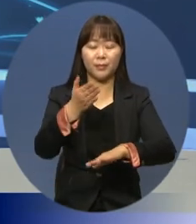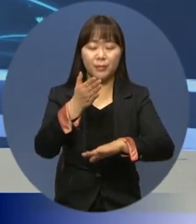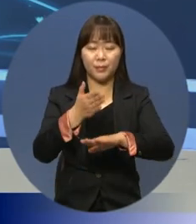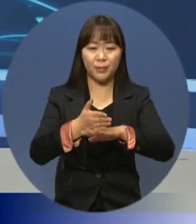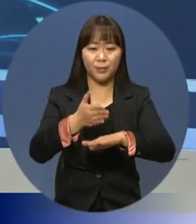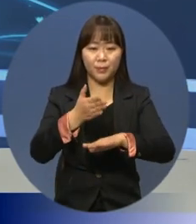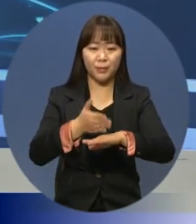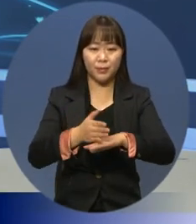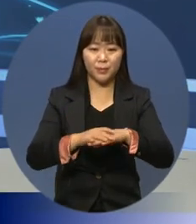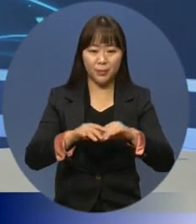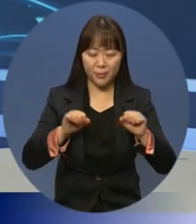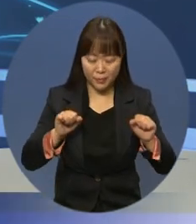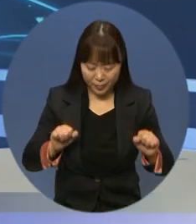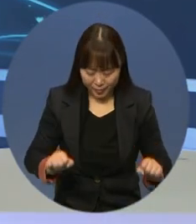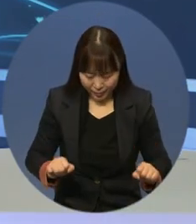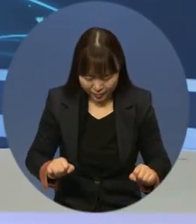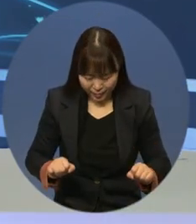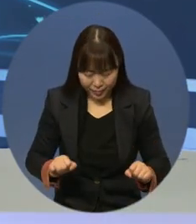여러분 고맙습니다